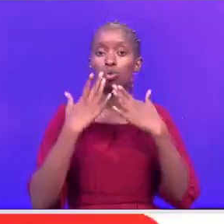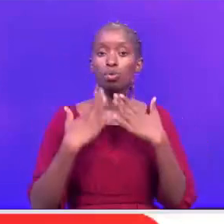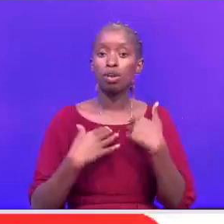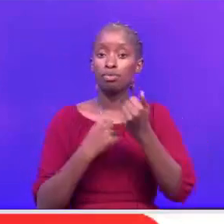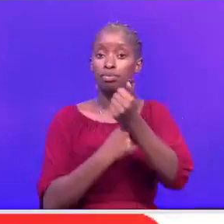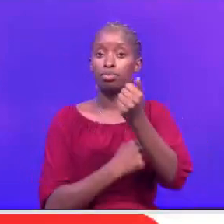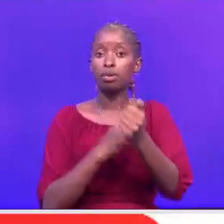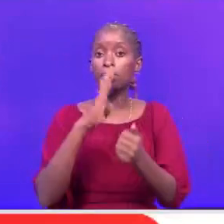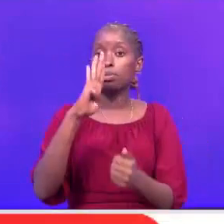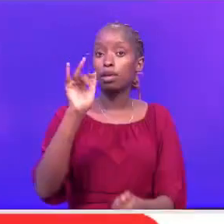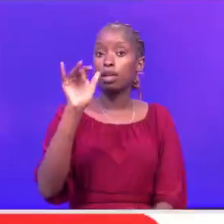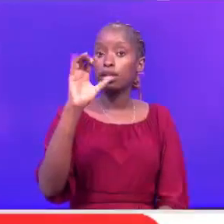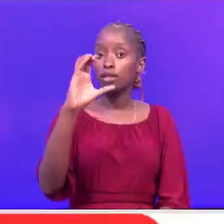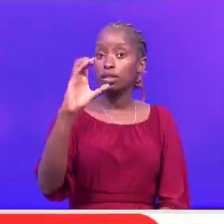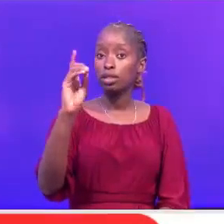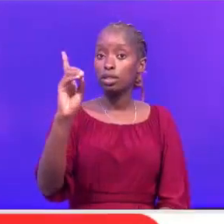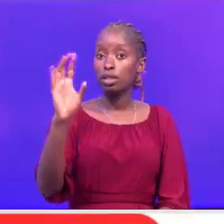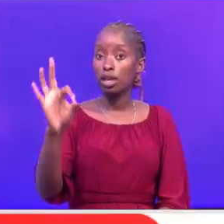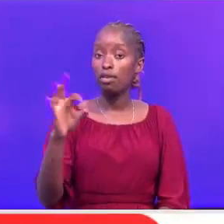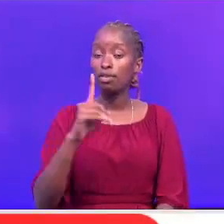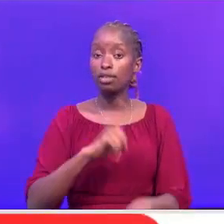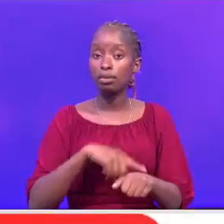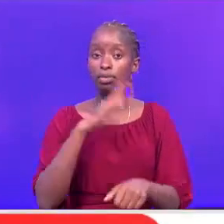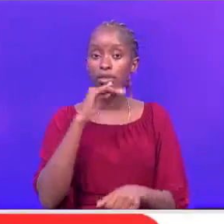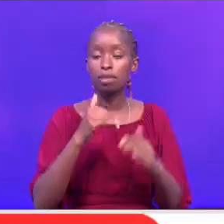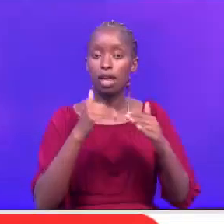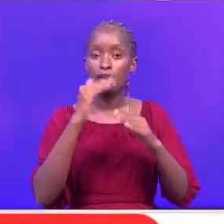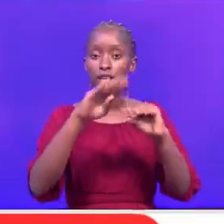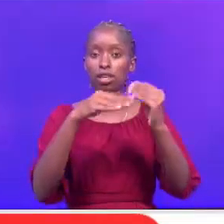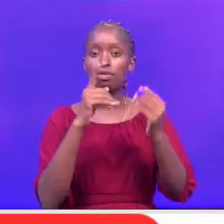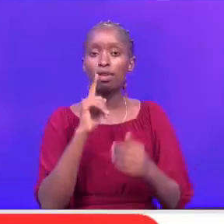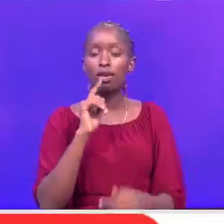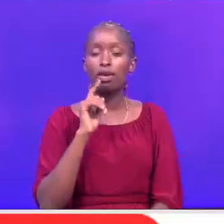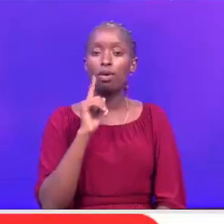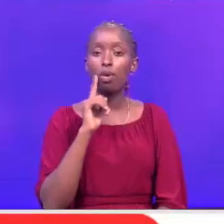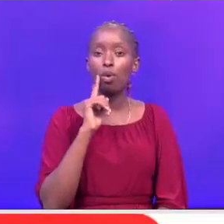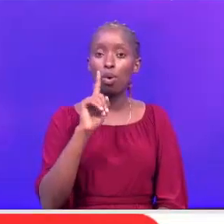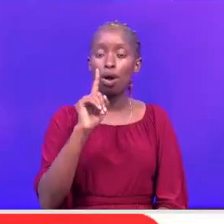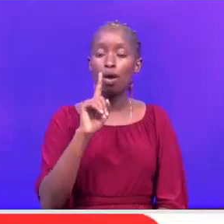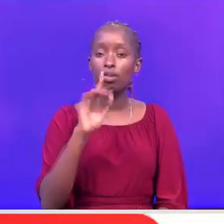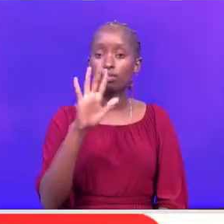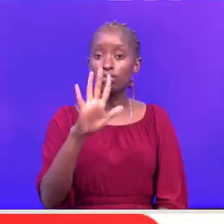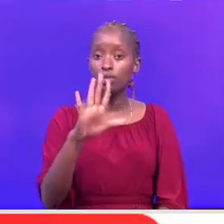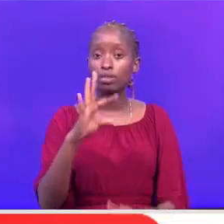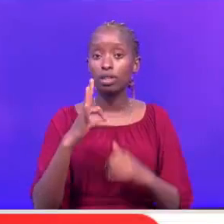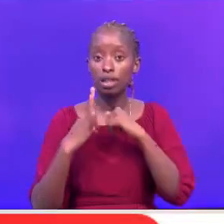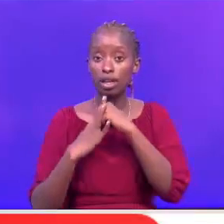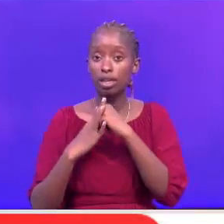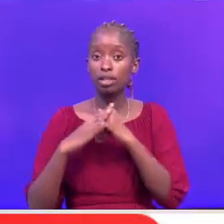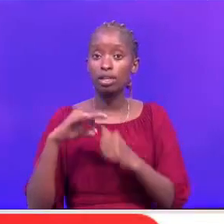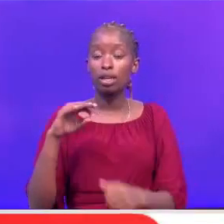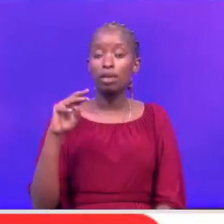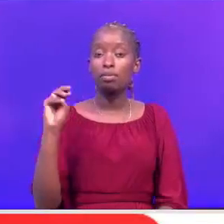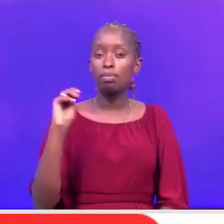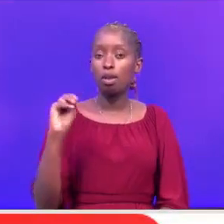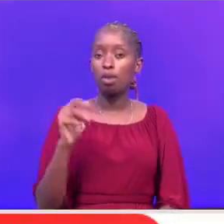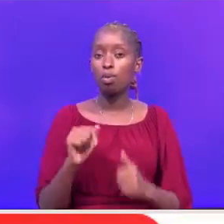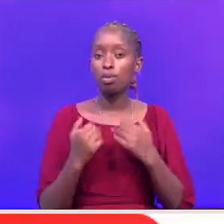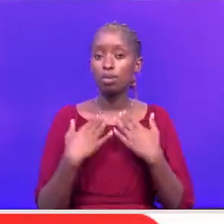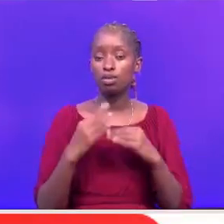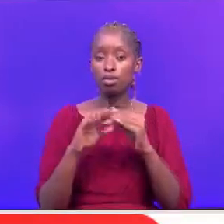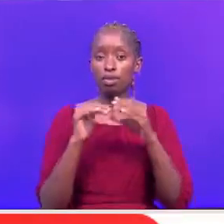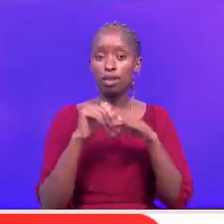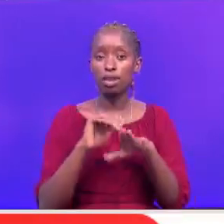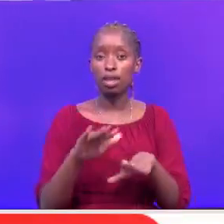na waandishi wa habari baada ya kutoa shilingi milioni 58 kwa wanafunzi 4000 katika eneo bunge la